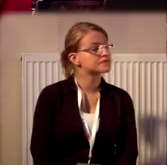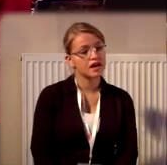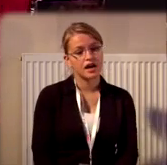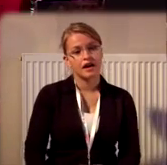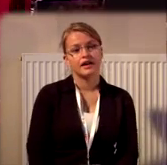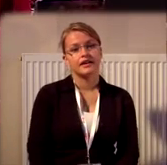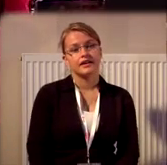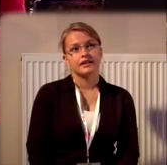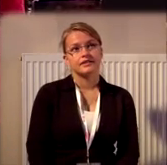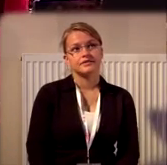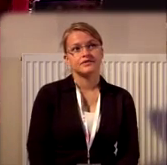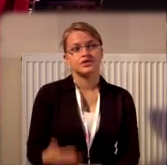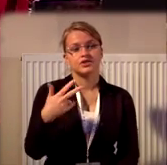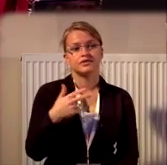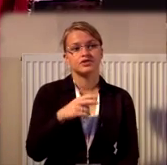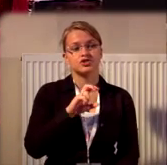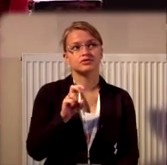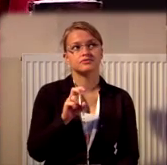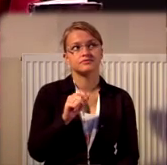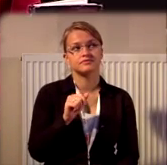Proszę Państwa,